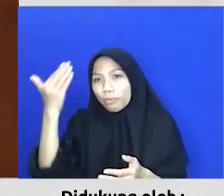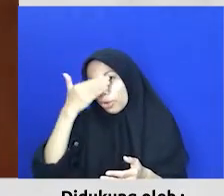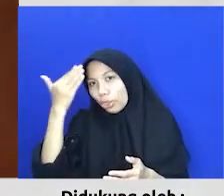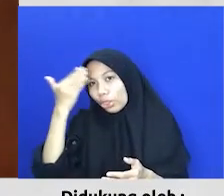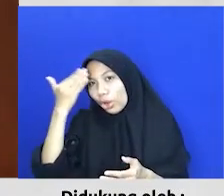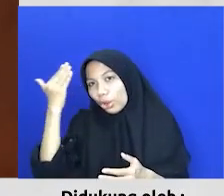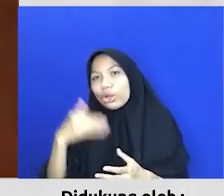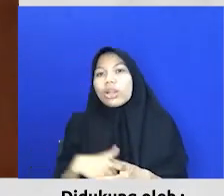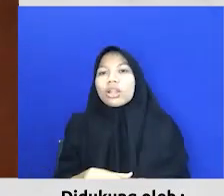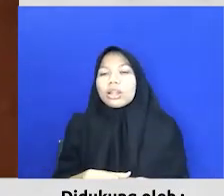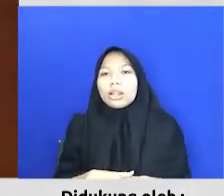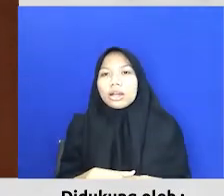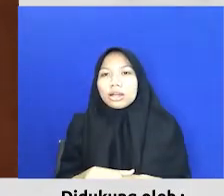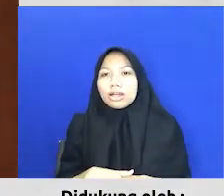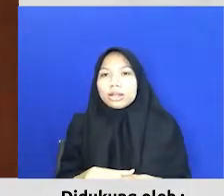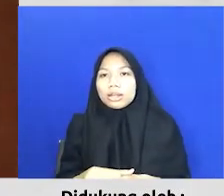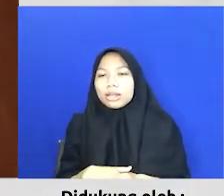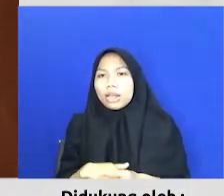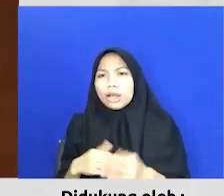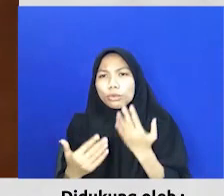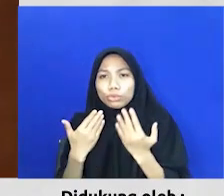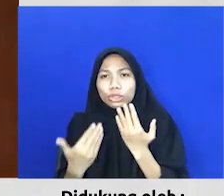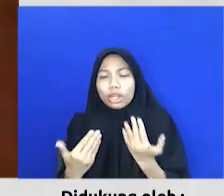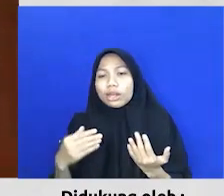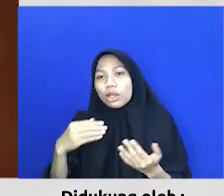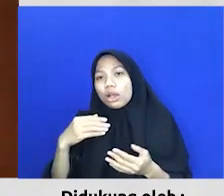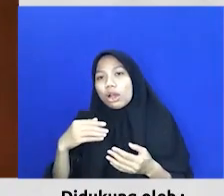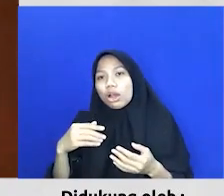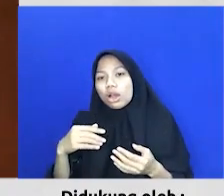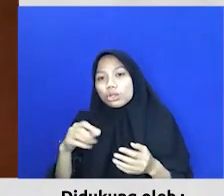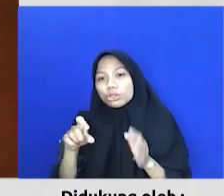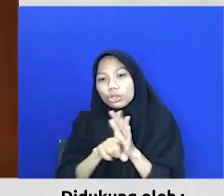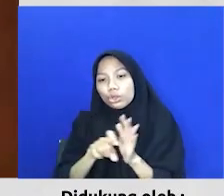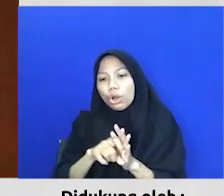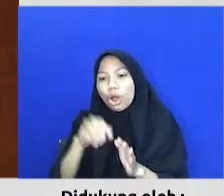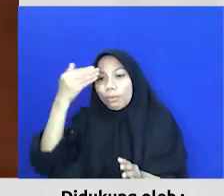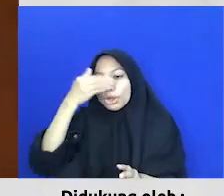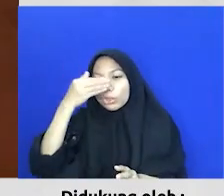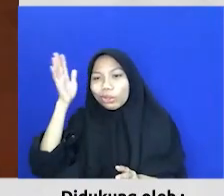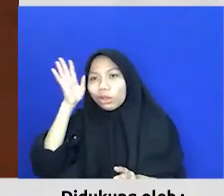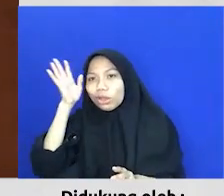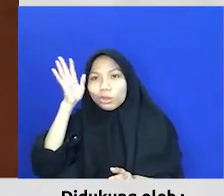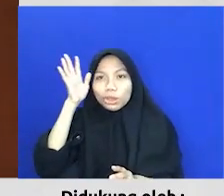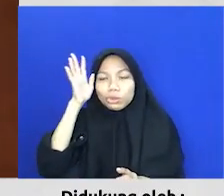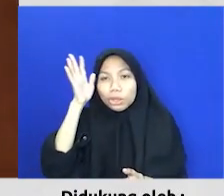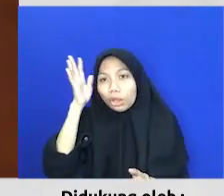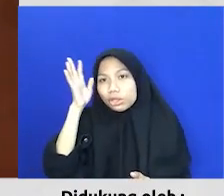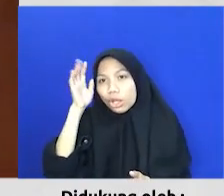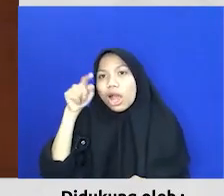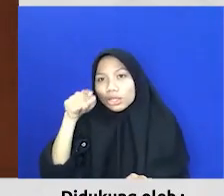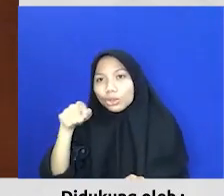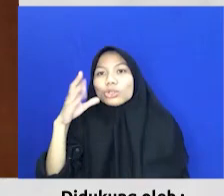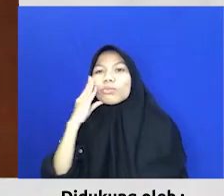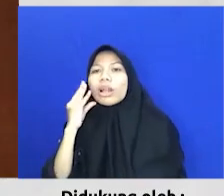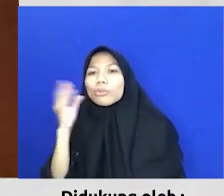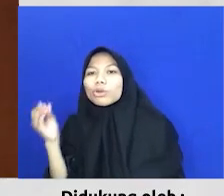Sumatera Barat ya. Apa yang istimewa dalam hal penceritaan dan sebagainya yang bisa kita ajak, kita